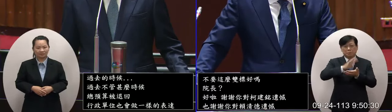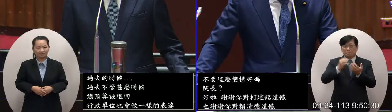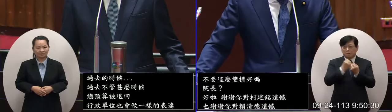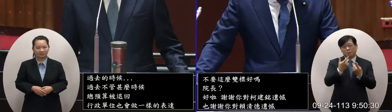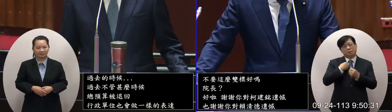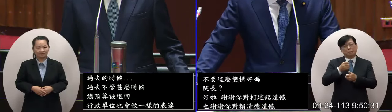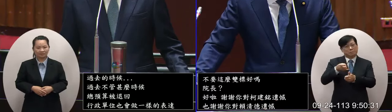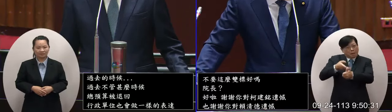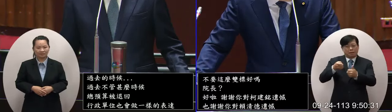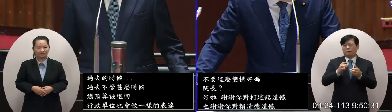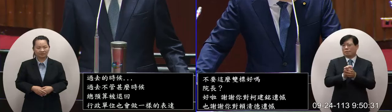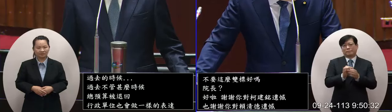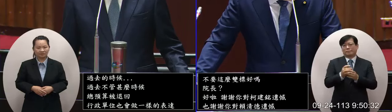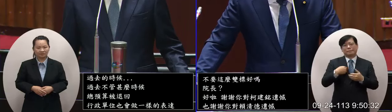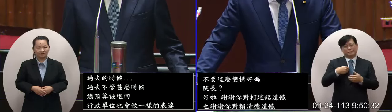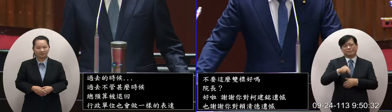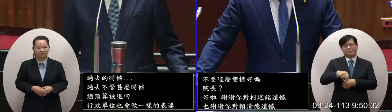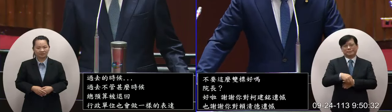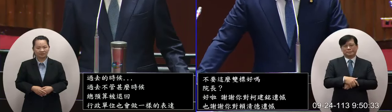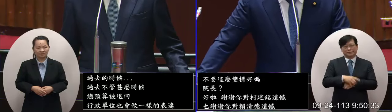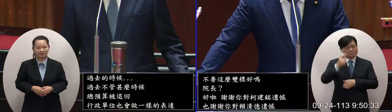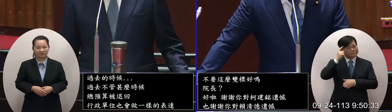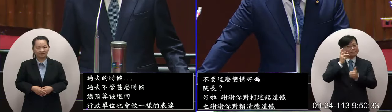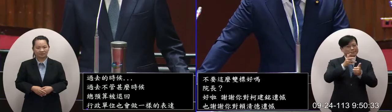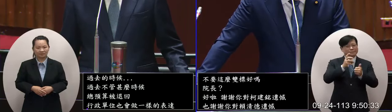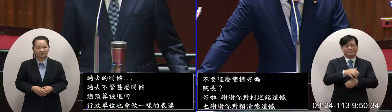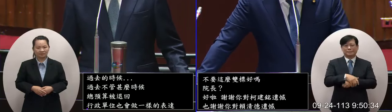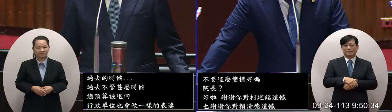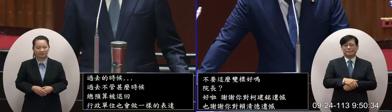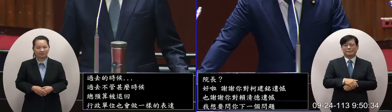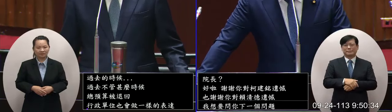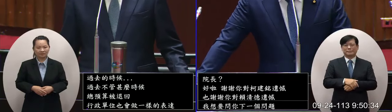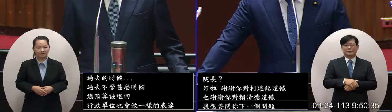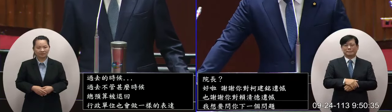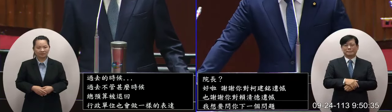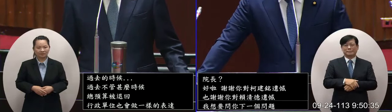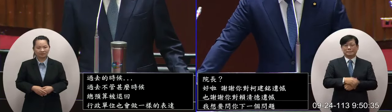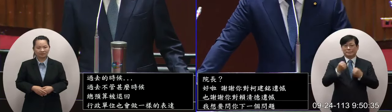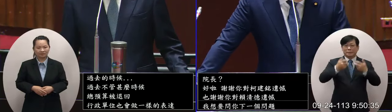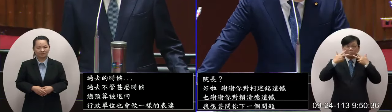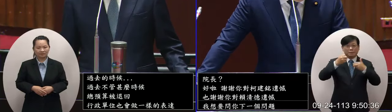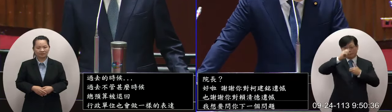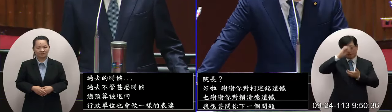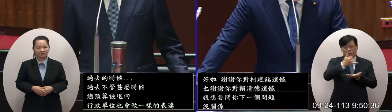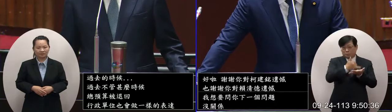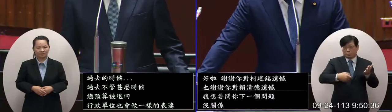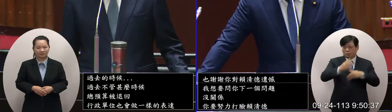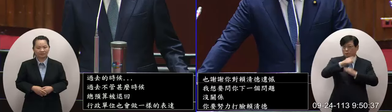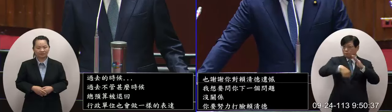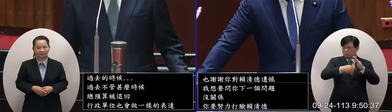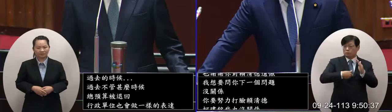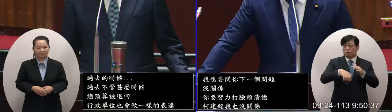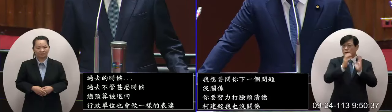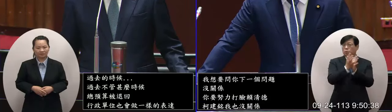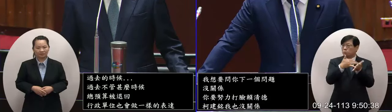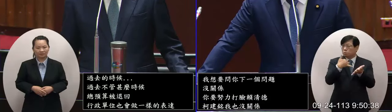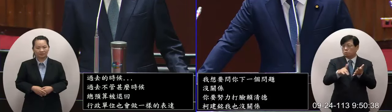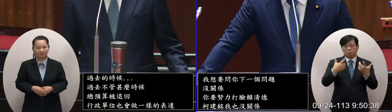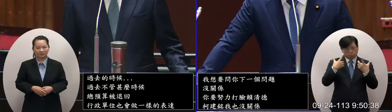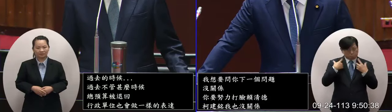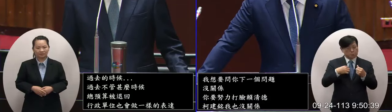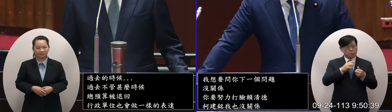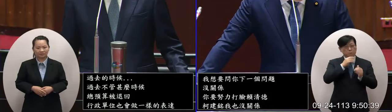脸他，我也接受了哈。那我想请教一下，其实在野党退行政院总预算也不是师出无